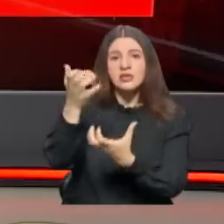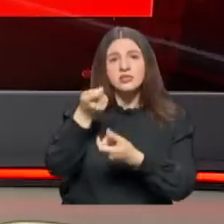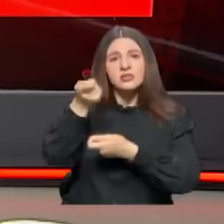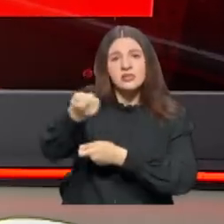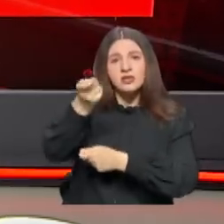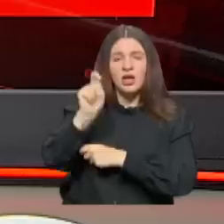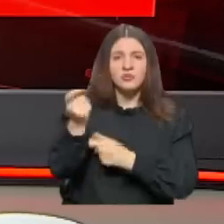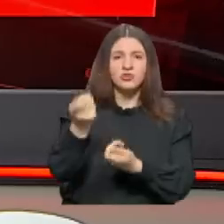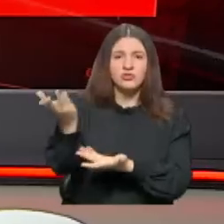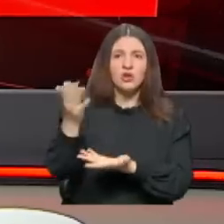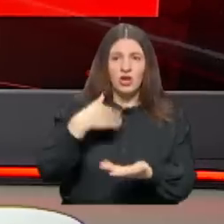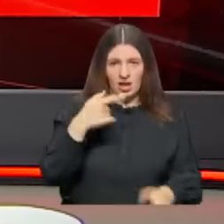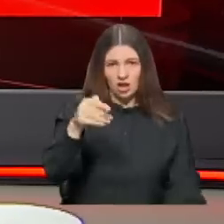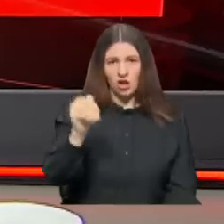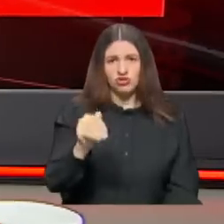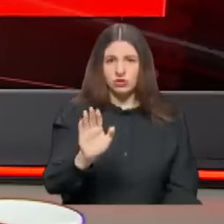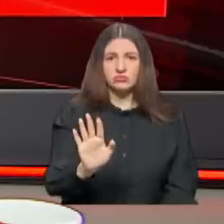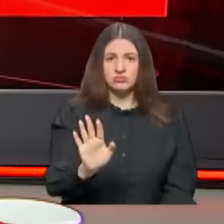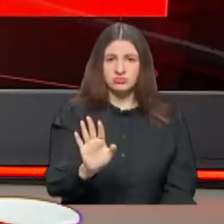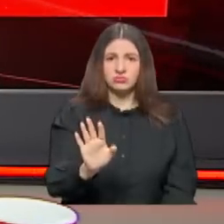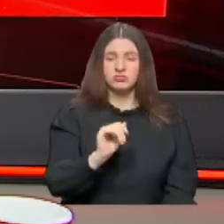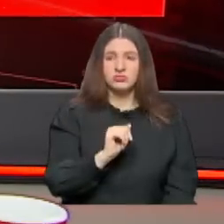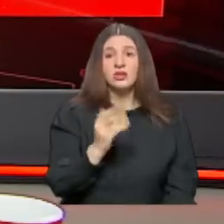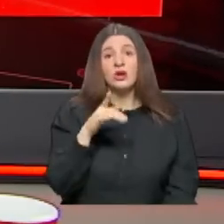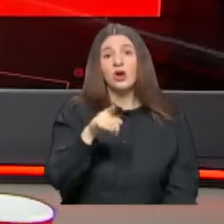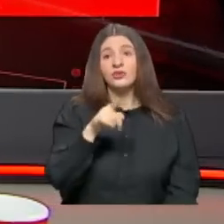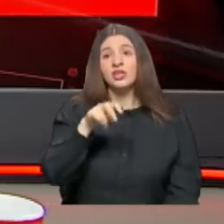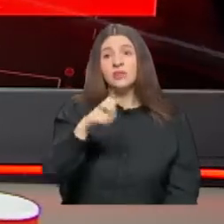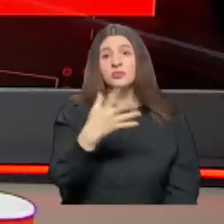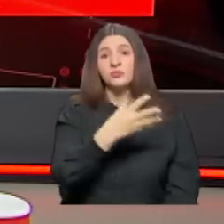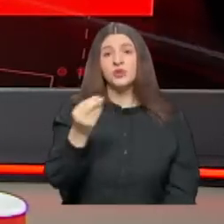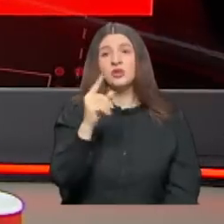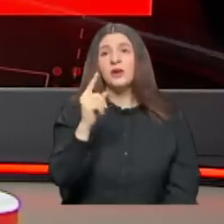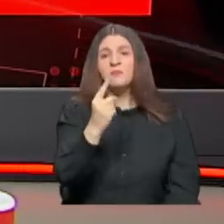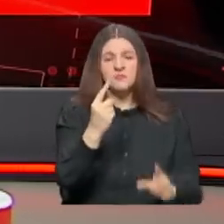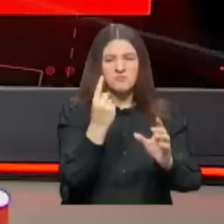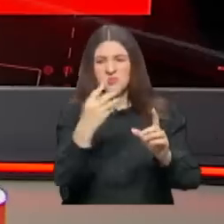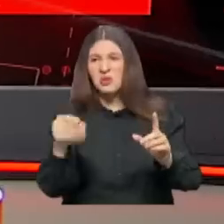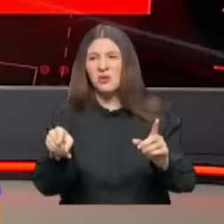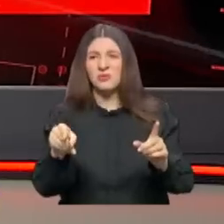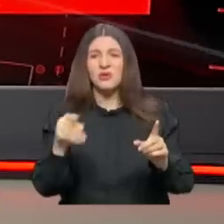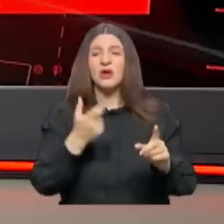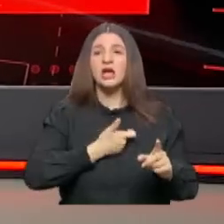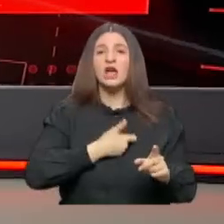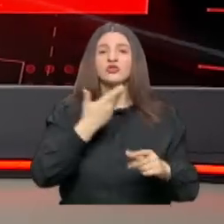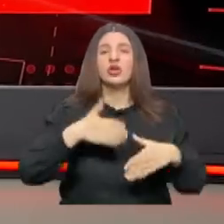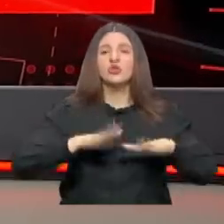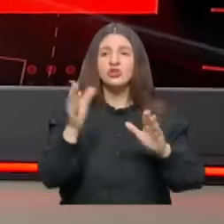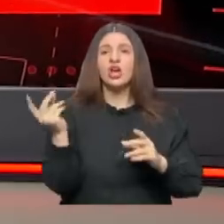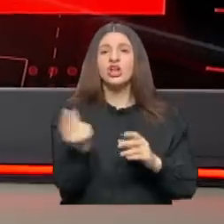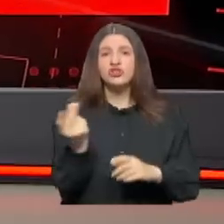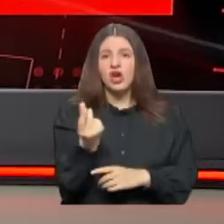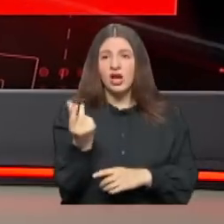çalışıyorlar. Oraya da geleceğiz. Ki o da 85 milyon da 1 milyon. Yasa dışı göçmeni,